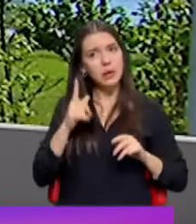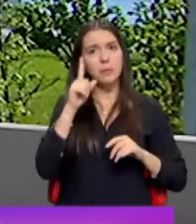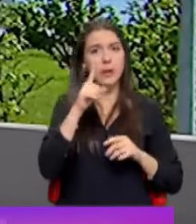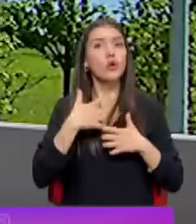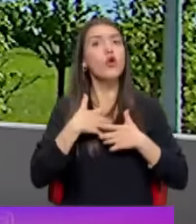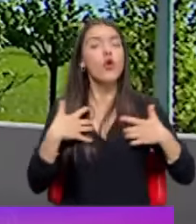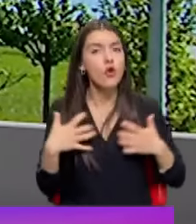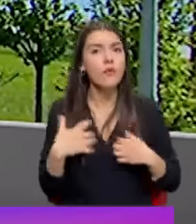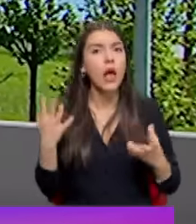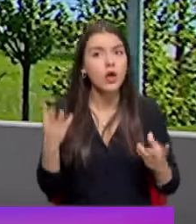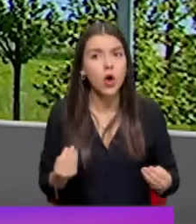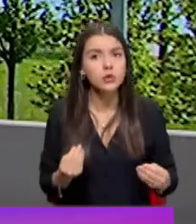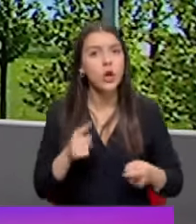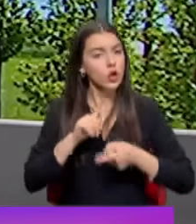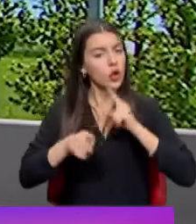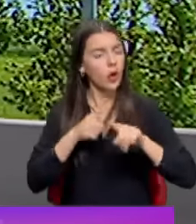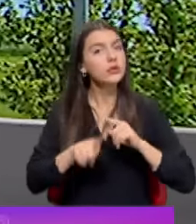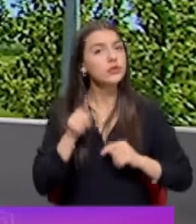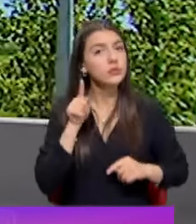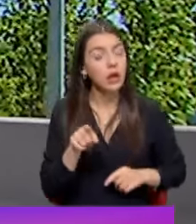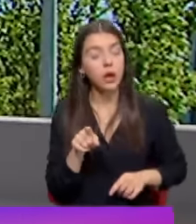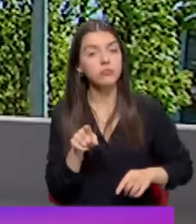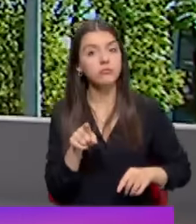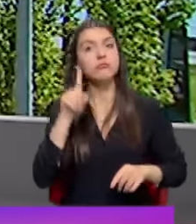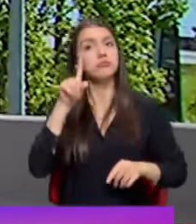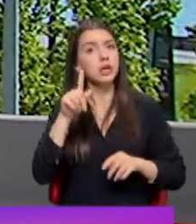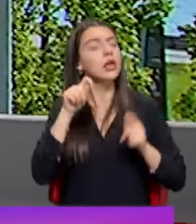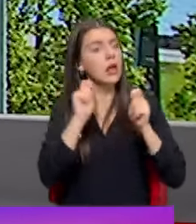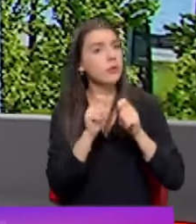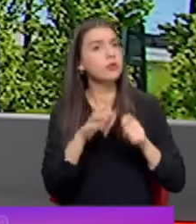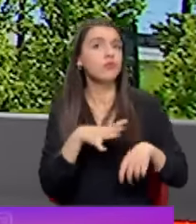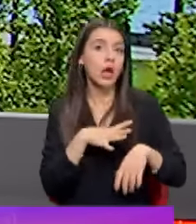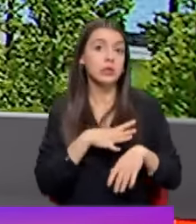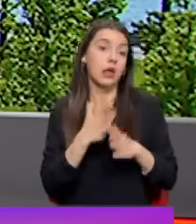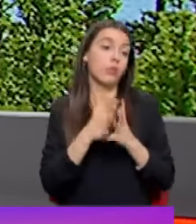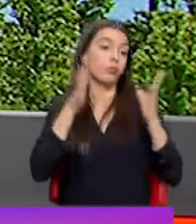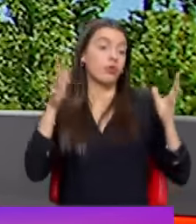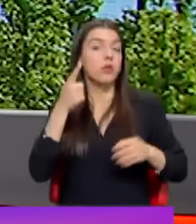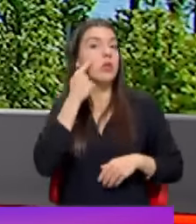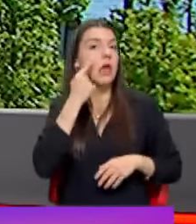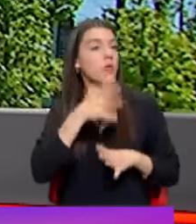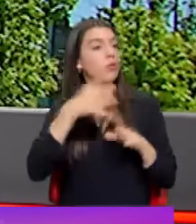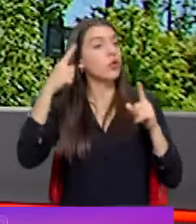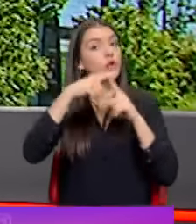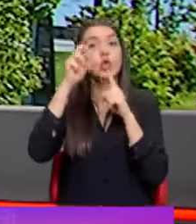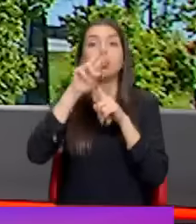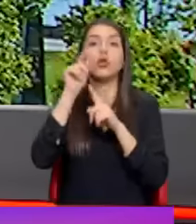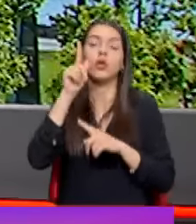olsa, ya yapıyorlarsa vardır bir bildikleri. Koskoca devlet, koskoca TOKİ ya da ne bileyim koskoca X kamu